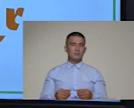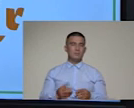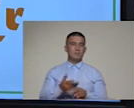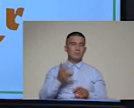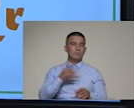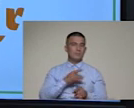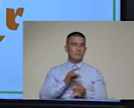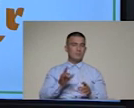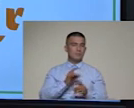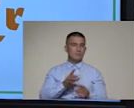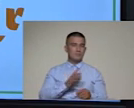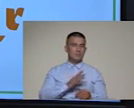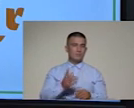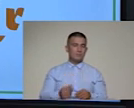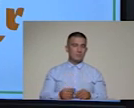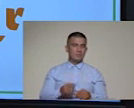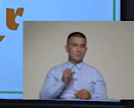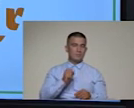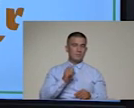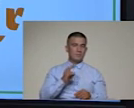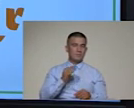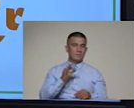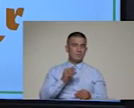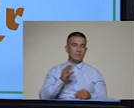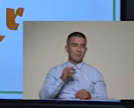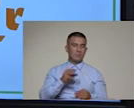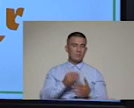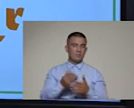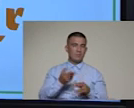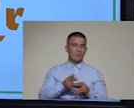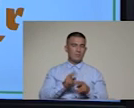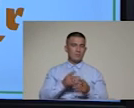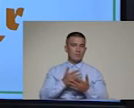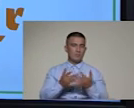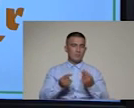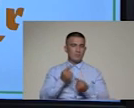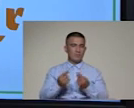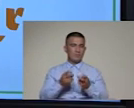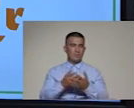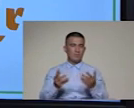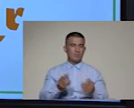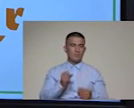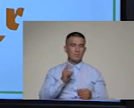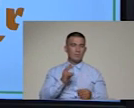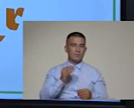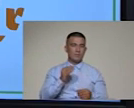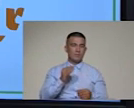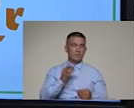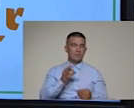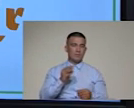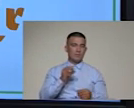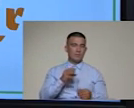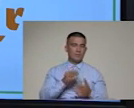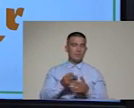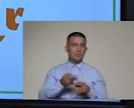Yuqorida aytib o'tdim, amfoter birikmalar yoki amfoter elementlar. Keling, amfoter elementlarini